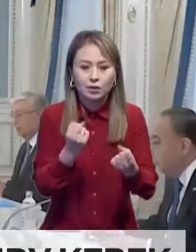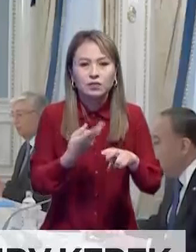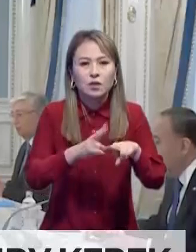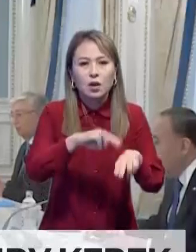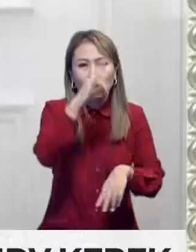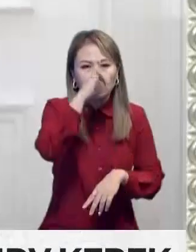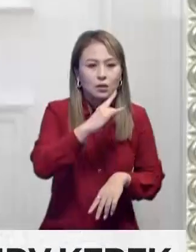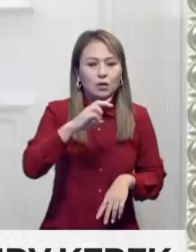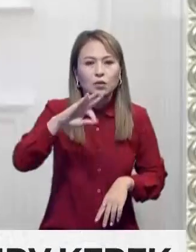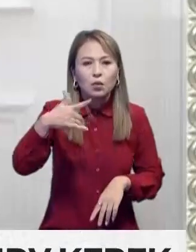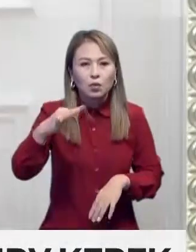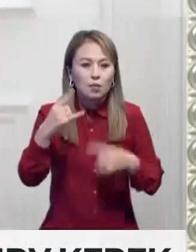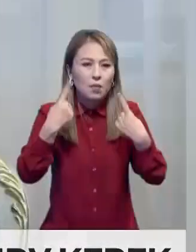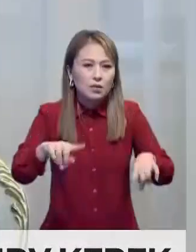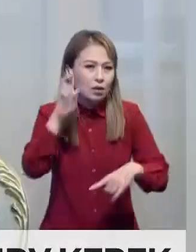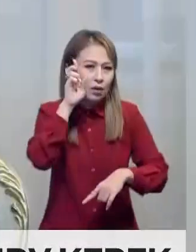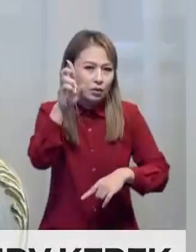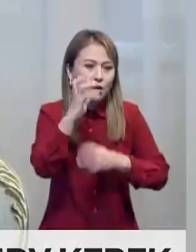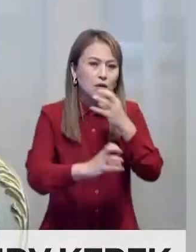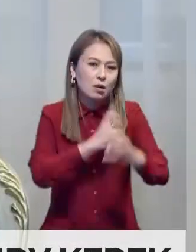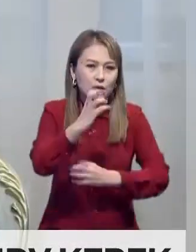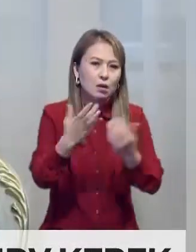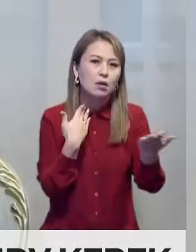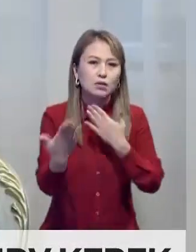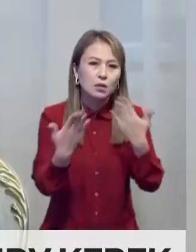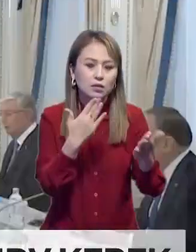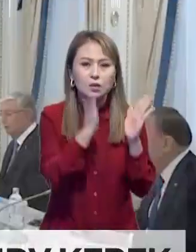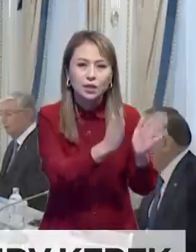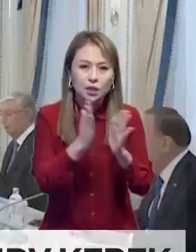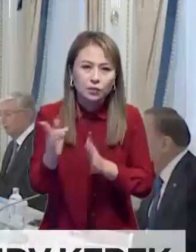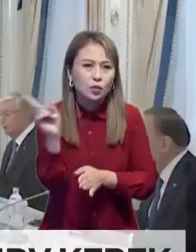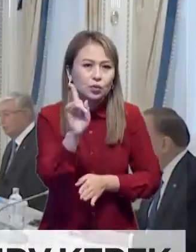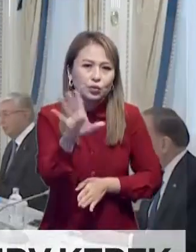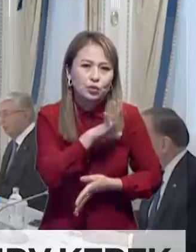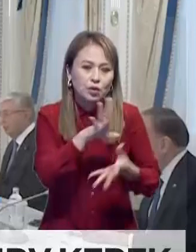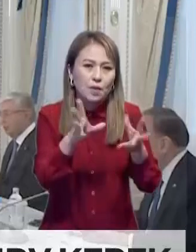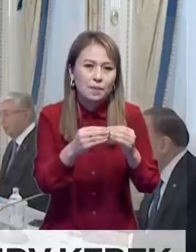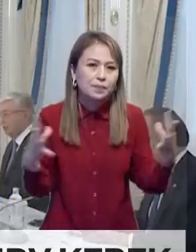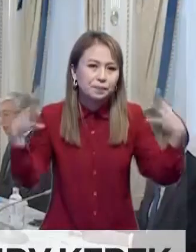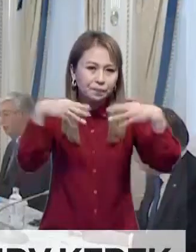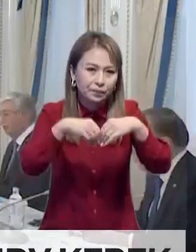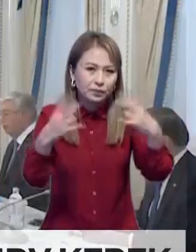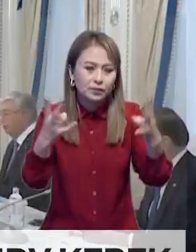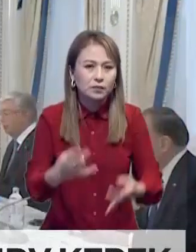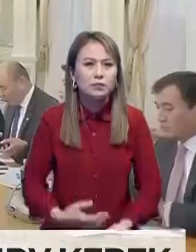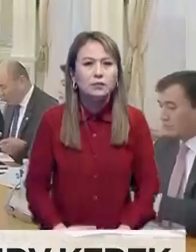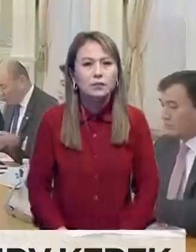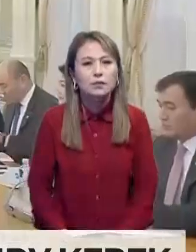Того, сондай-ақ басқа да мемлекеттер халықаралық қатынастарды қалыпқа келтіру үшін бір болуы қажет.